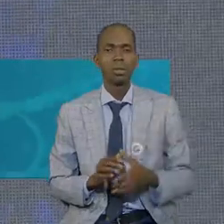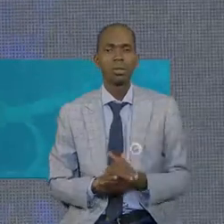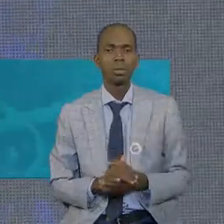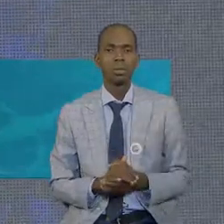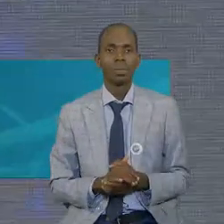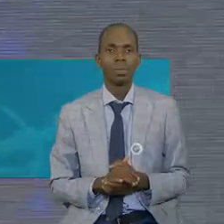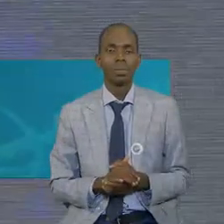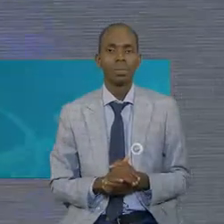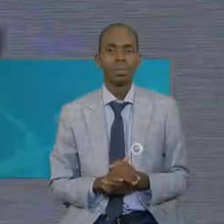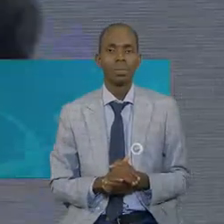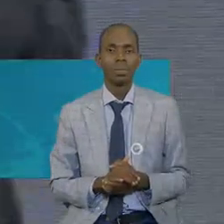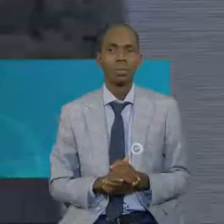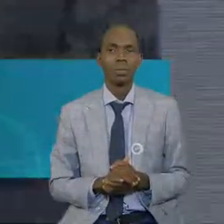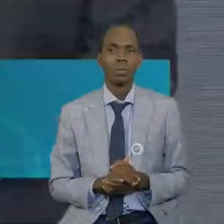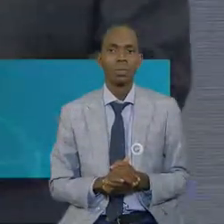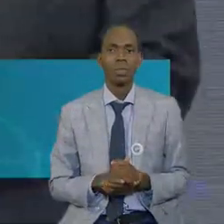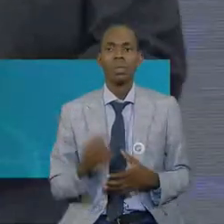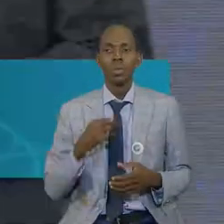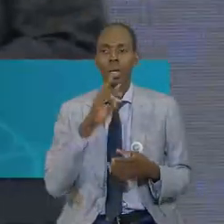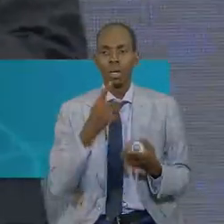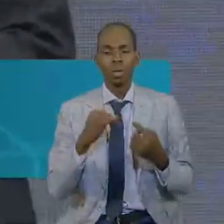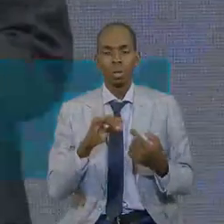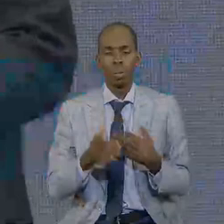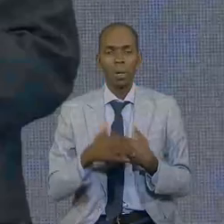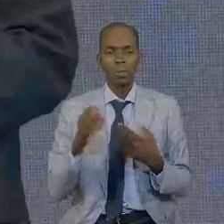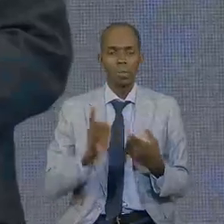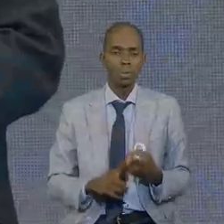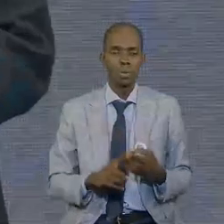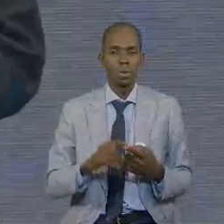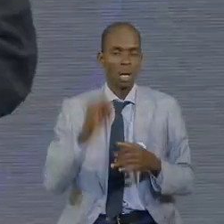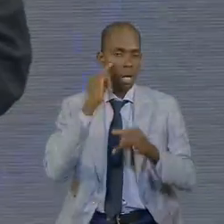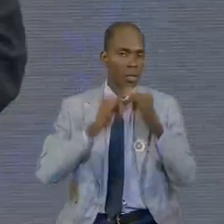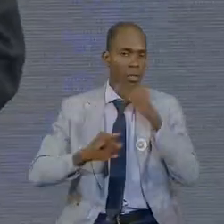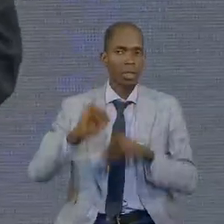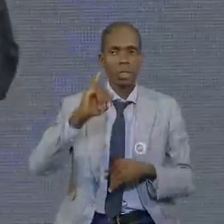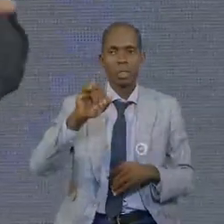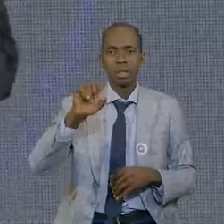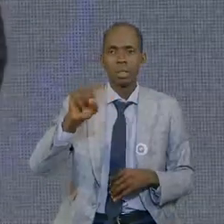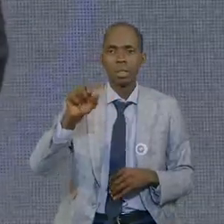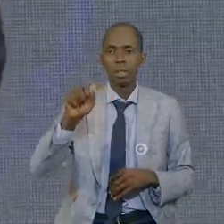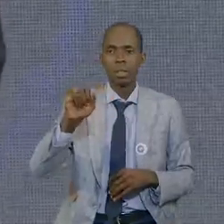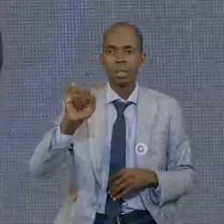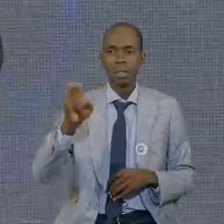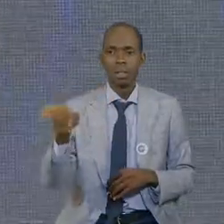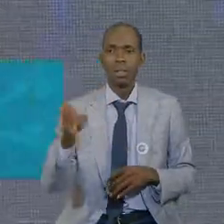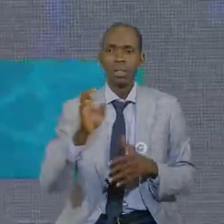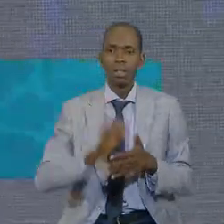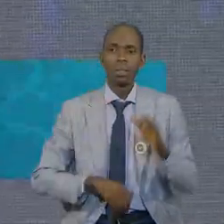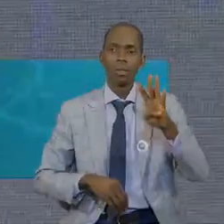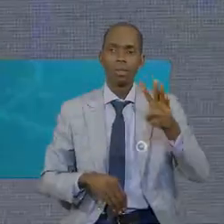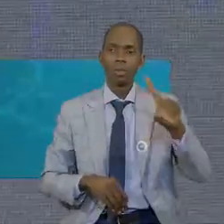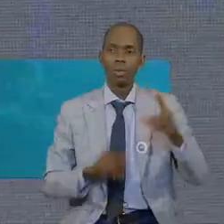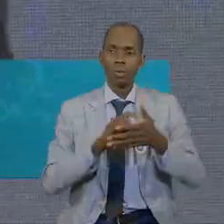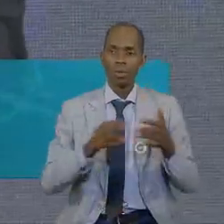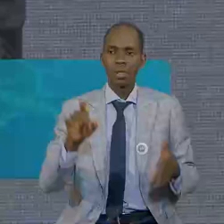potentat tout puissant. We're coming back to Isaiah chapter 41. Revenons en Isaïe 41. I'm reading from verse 11.